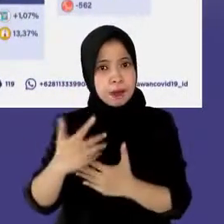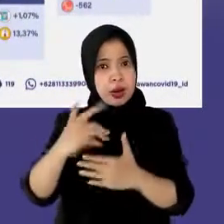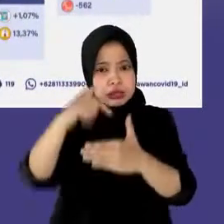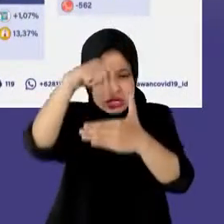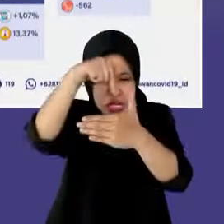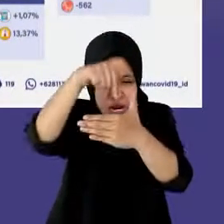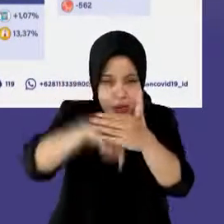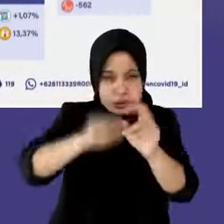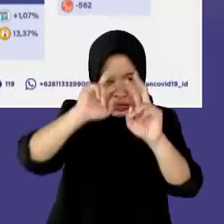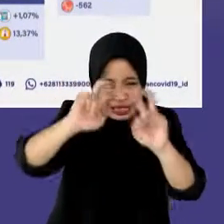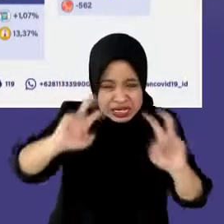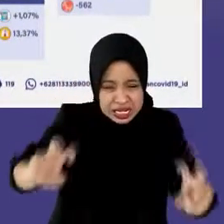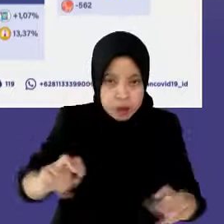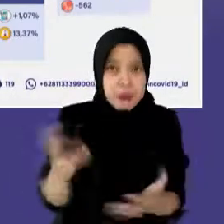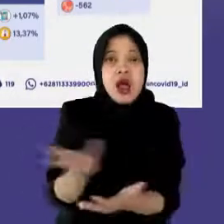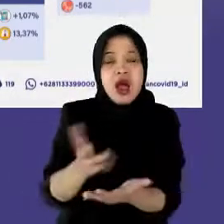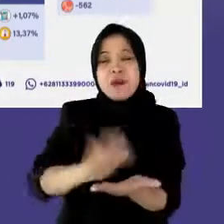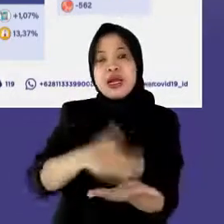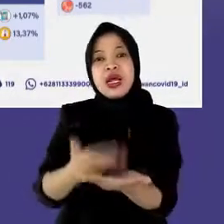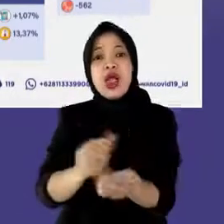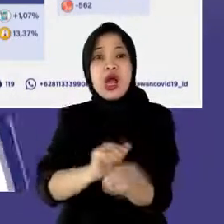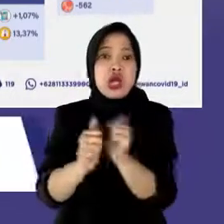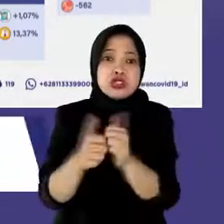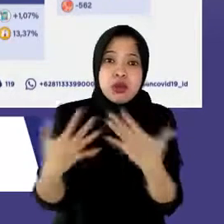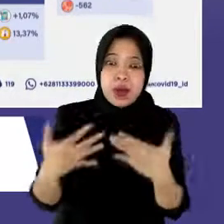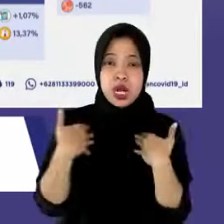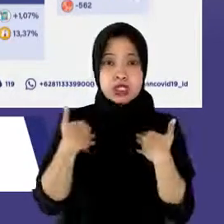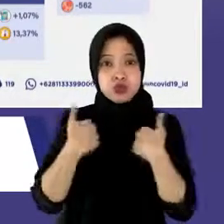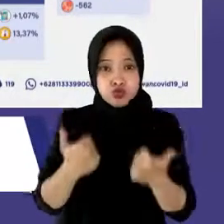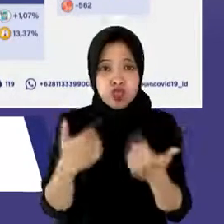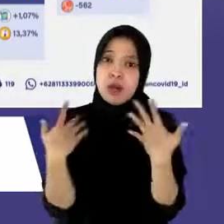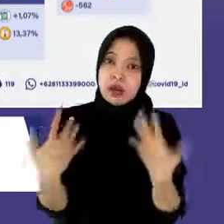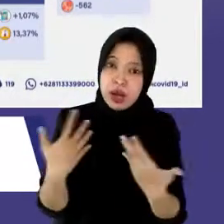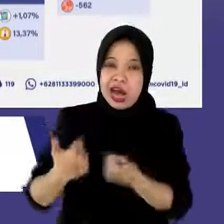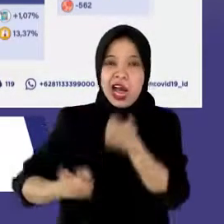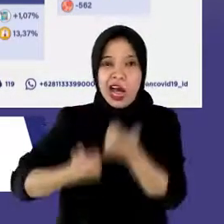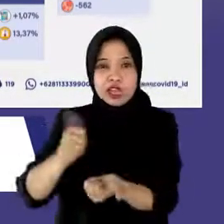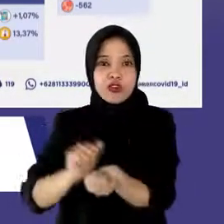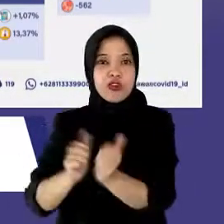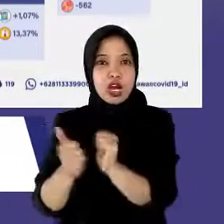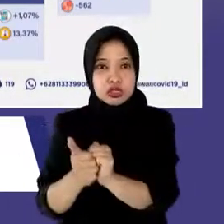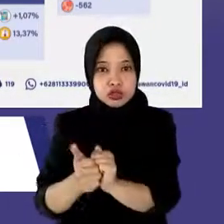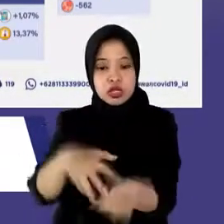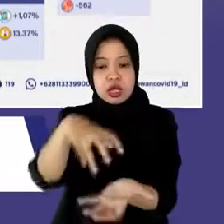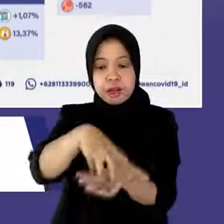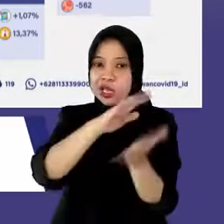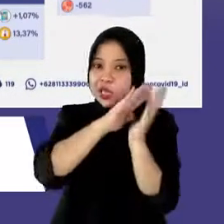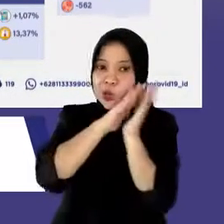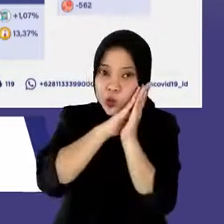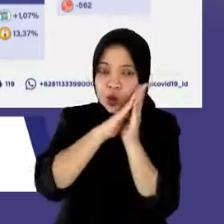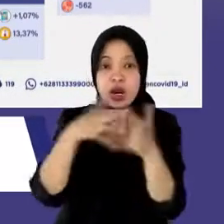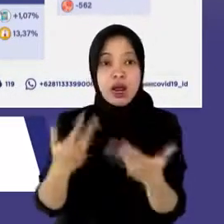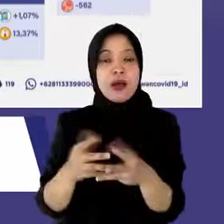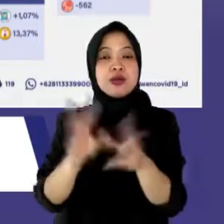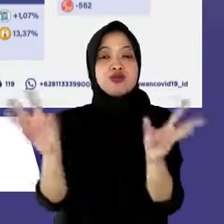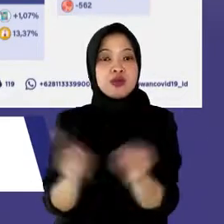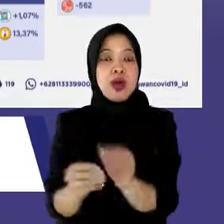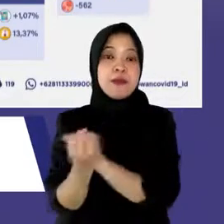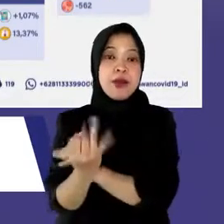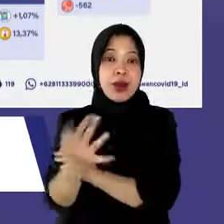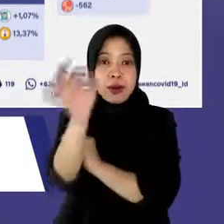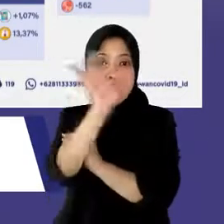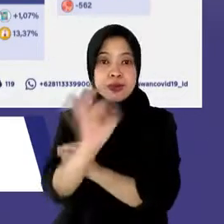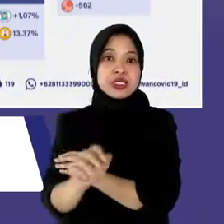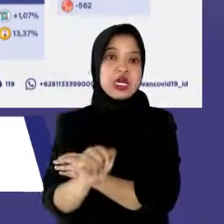ditelaah lebih utamanya terkait pada angka kematian kesembuhan kasus aktif bor dan persentase posko